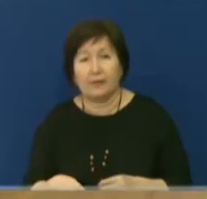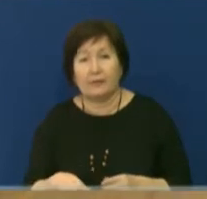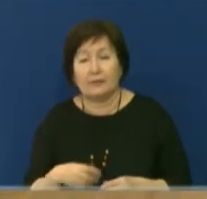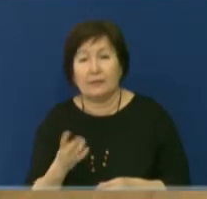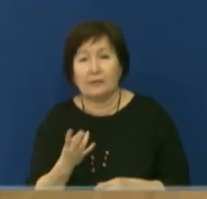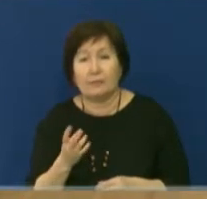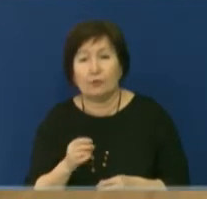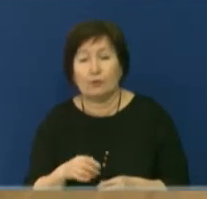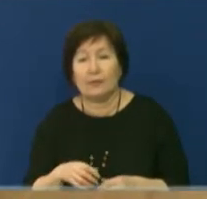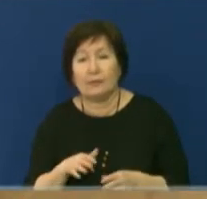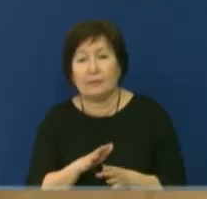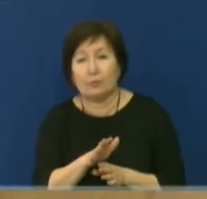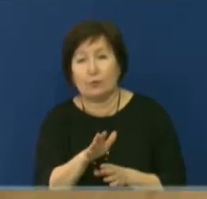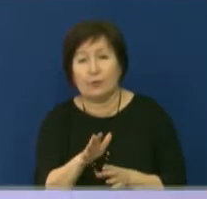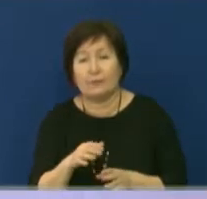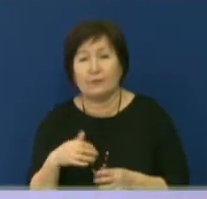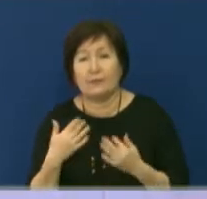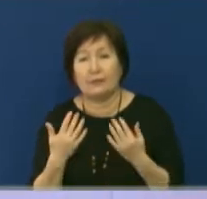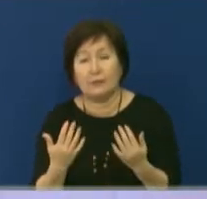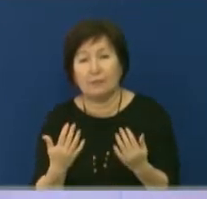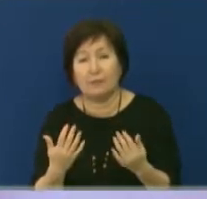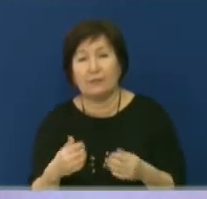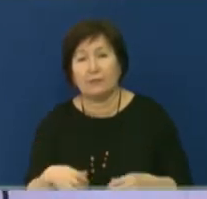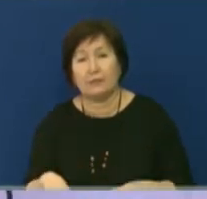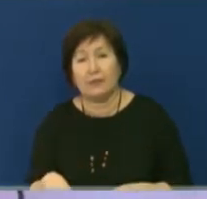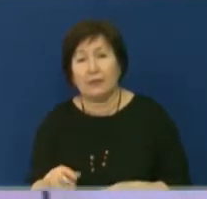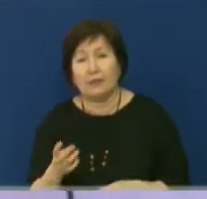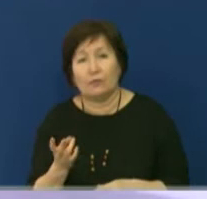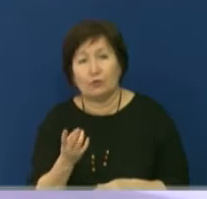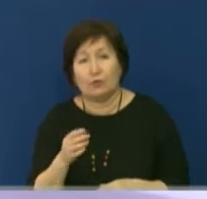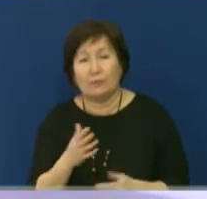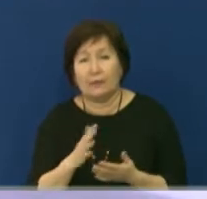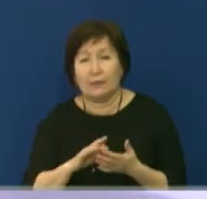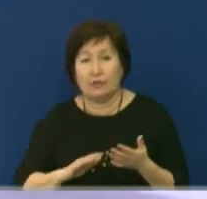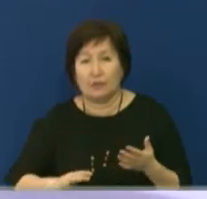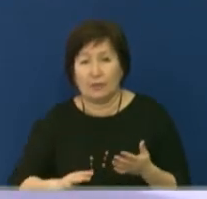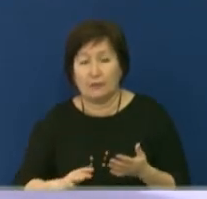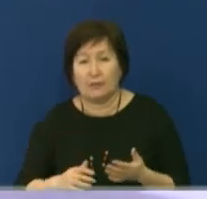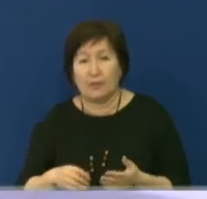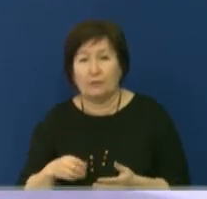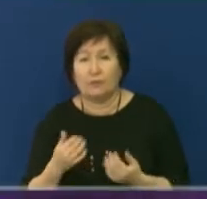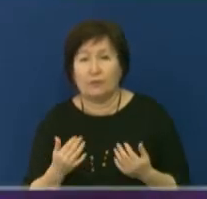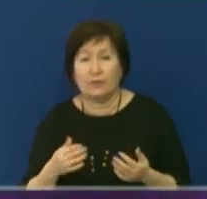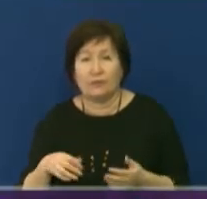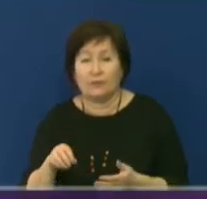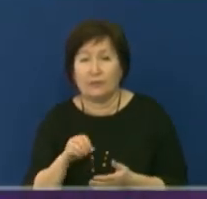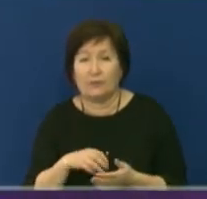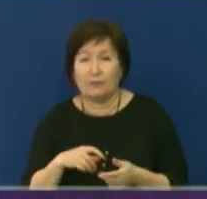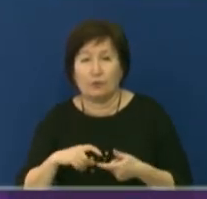дистанции. По словам врача-эпидемиолога, в поликлинике из числа привитых пациентов не зарегистрировано ни одного случая